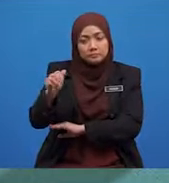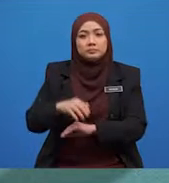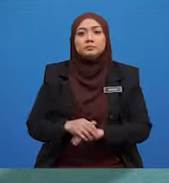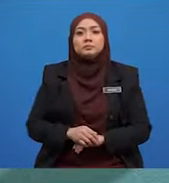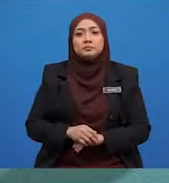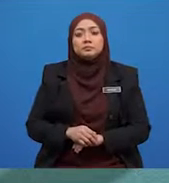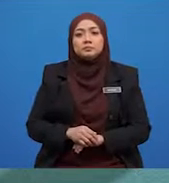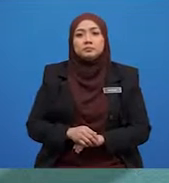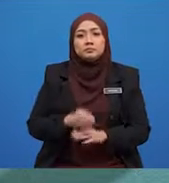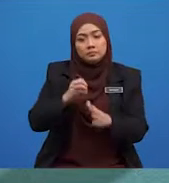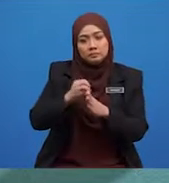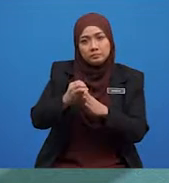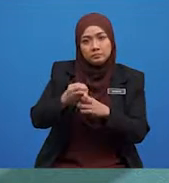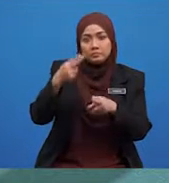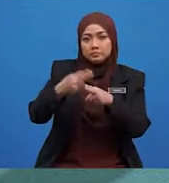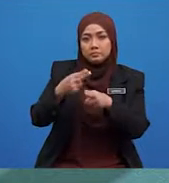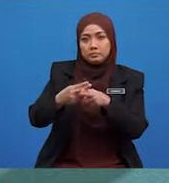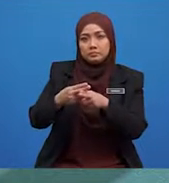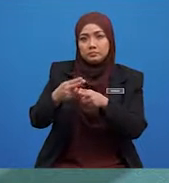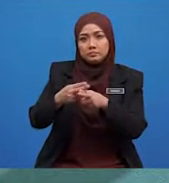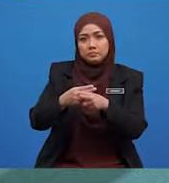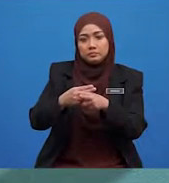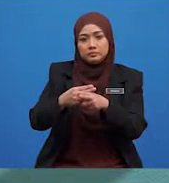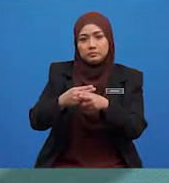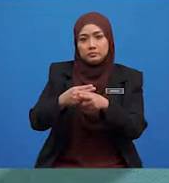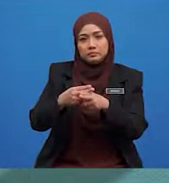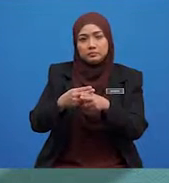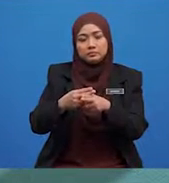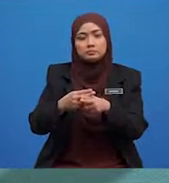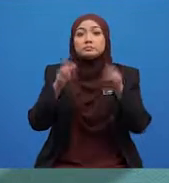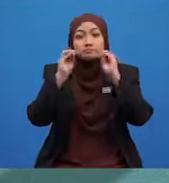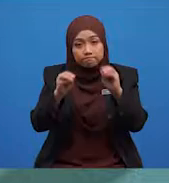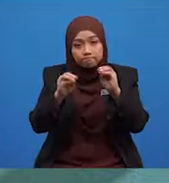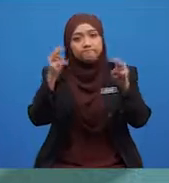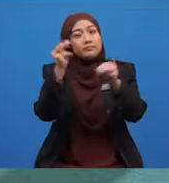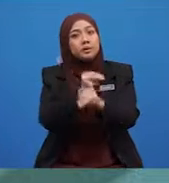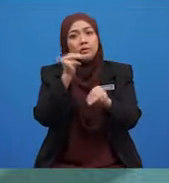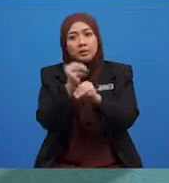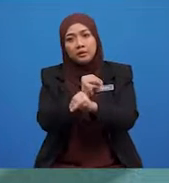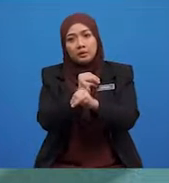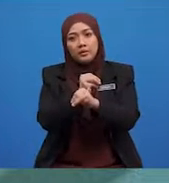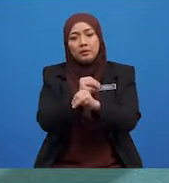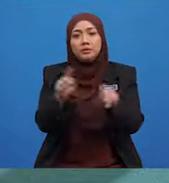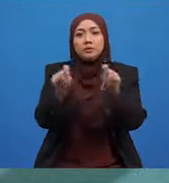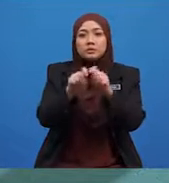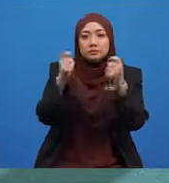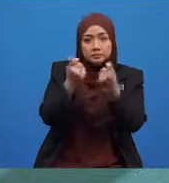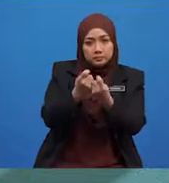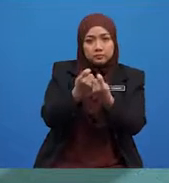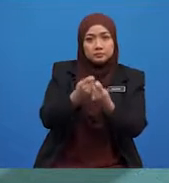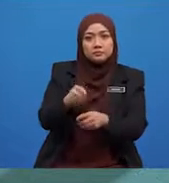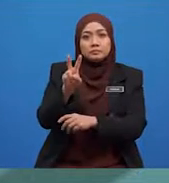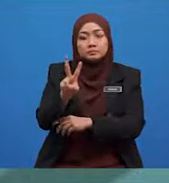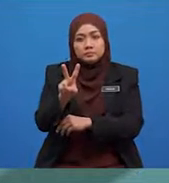Zain atau panggilan mesra Cikgu Izzy, mengajar mata pelajaran Matematik di